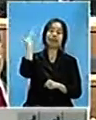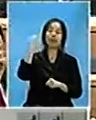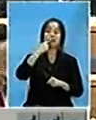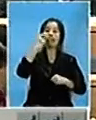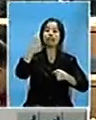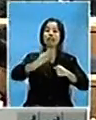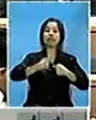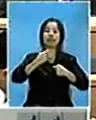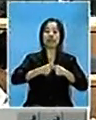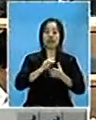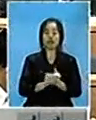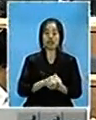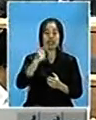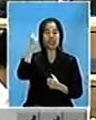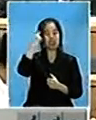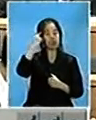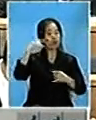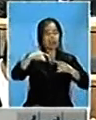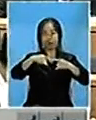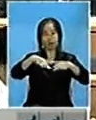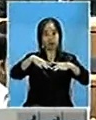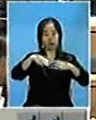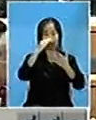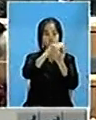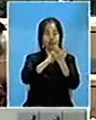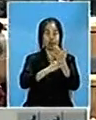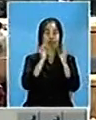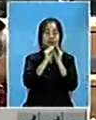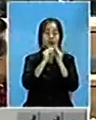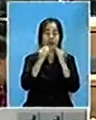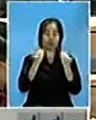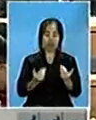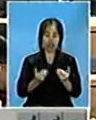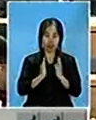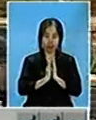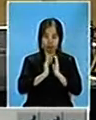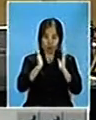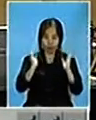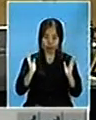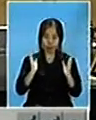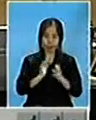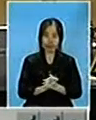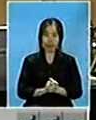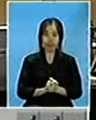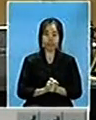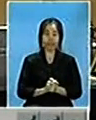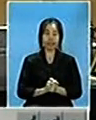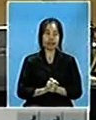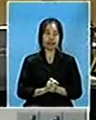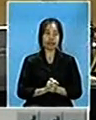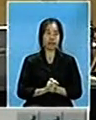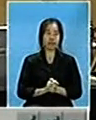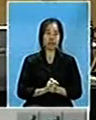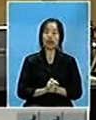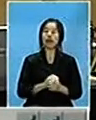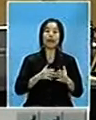านครับผมเข้าใจว่าน่าจะไม่ตรงกับวาระการประชุมนี้ครับขอบพระคุณครับ ก็คืออย่างนี้นะครับก็ปล่อยเว